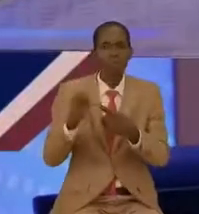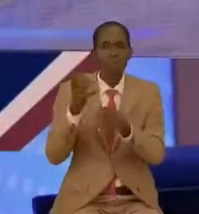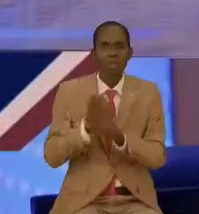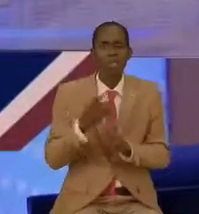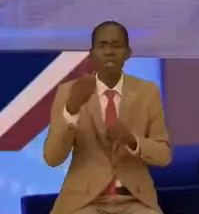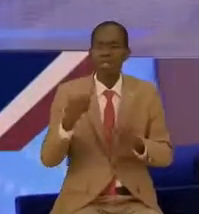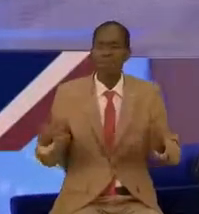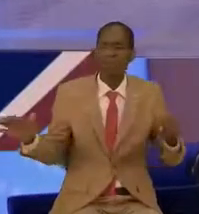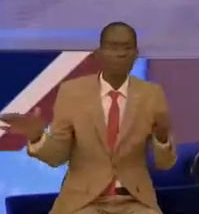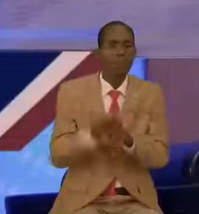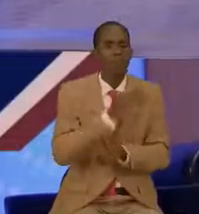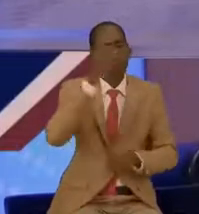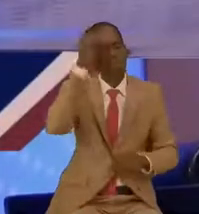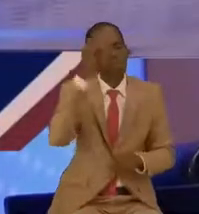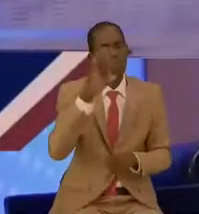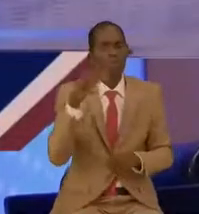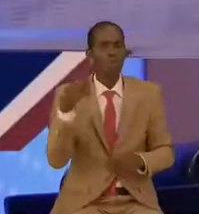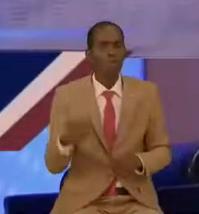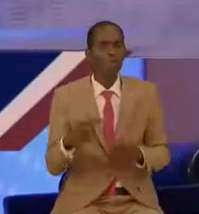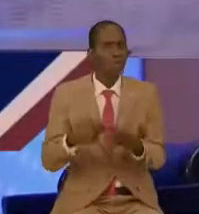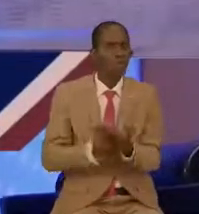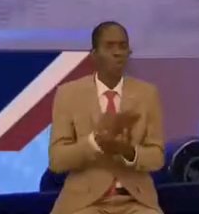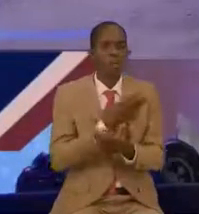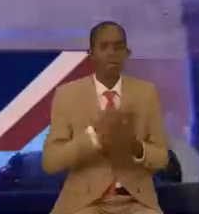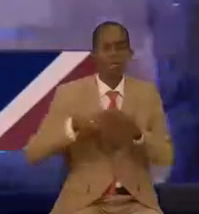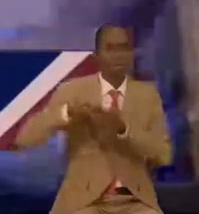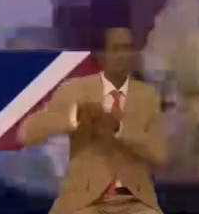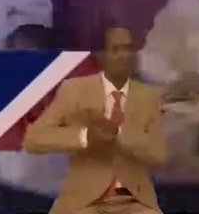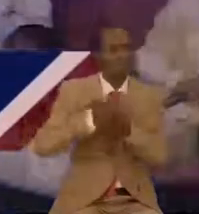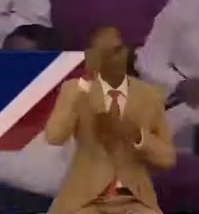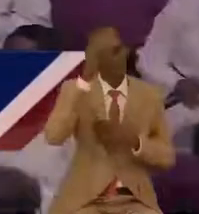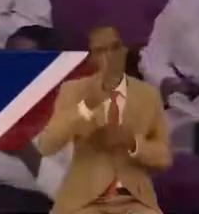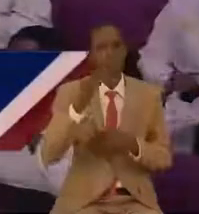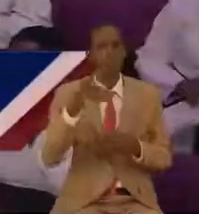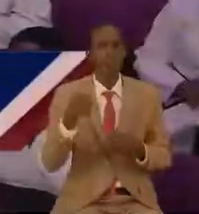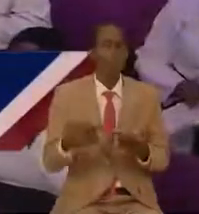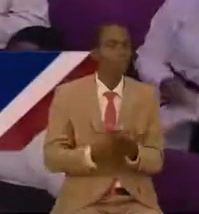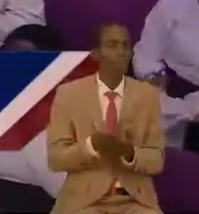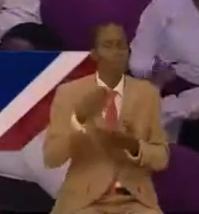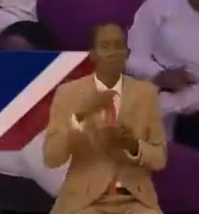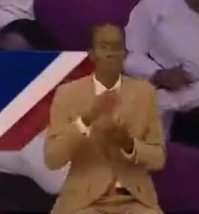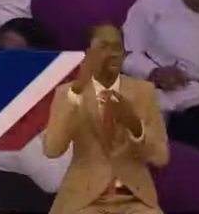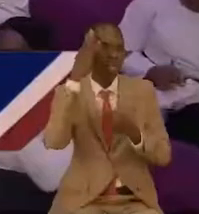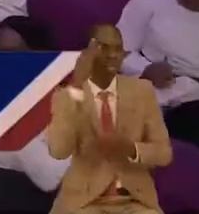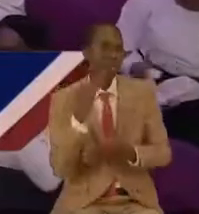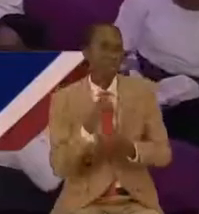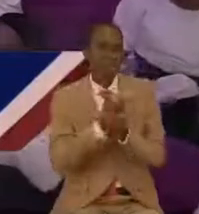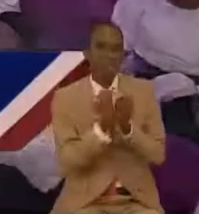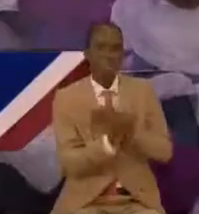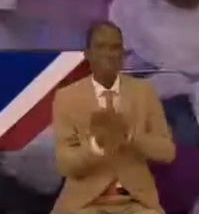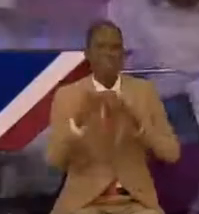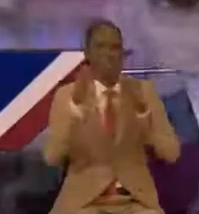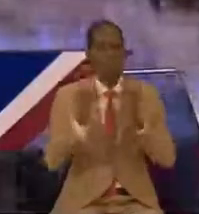la personne ait une ample compréhension, profondeur de l'évangile qu'il expérimente. La